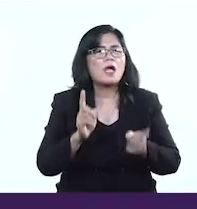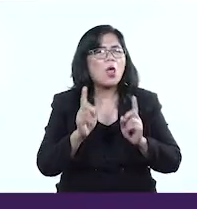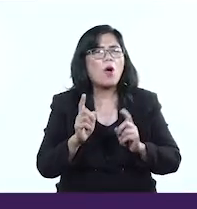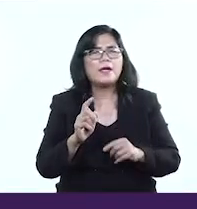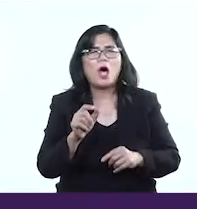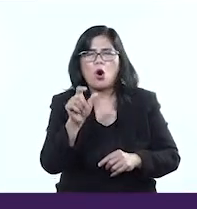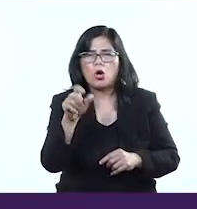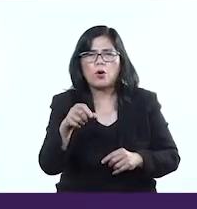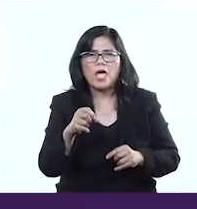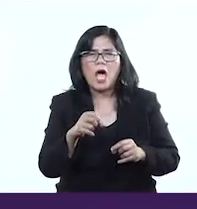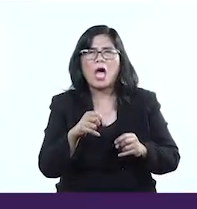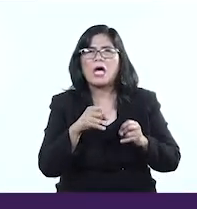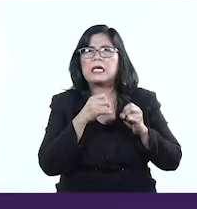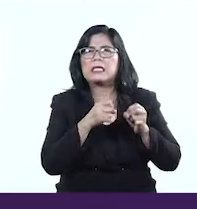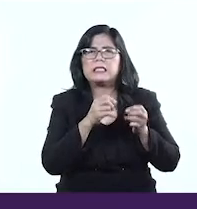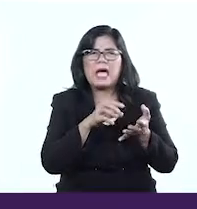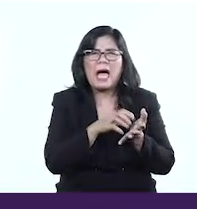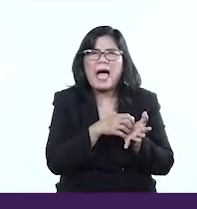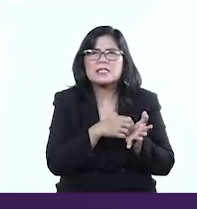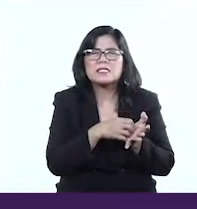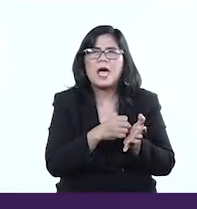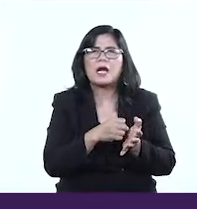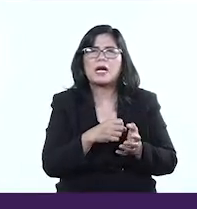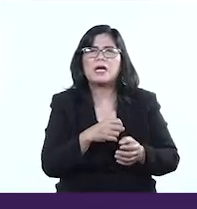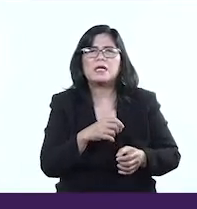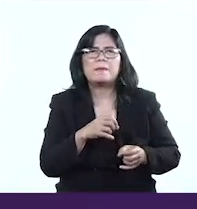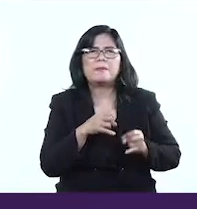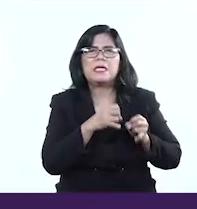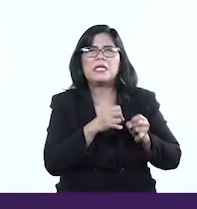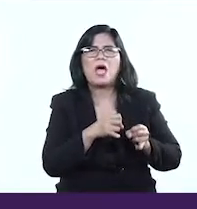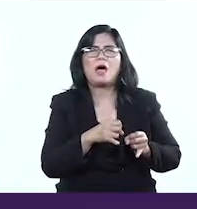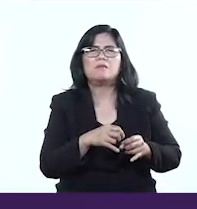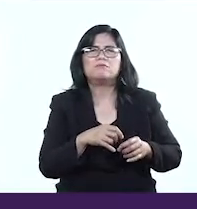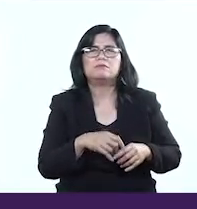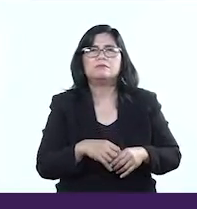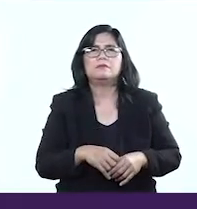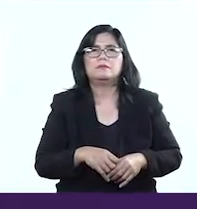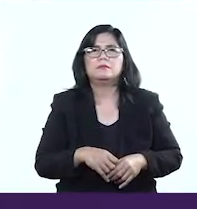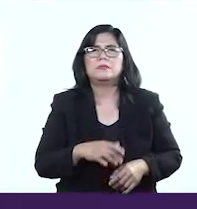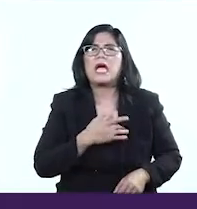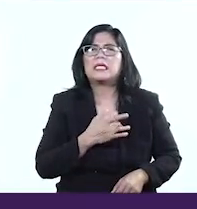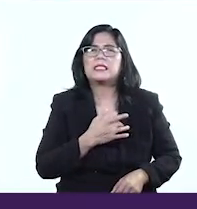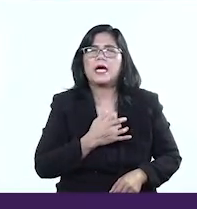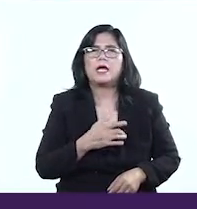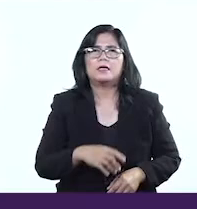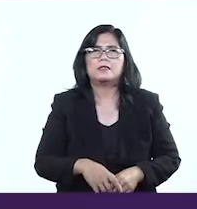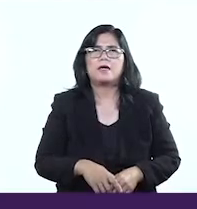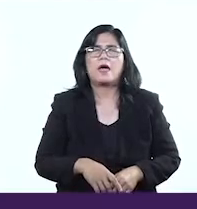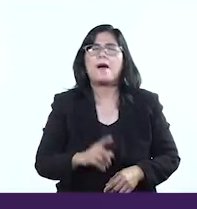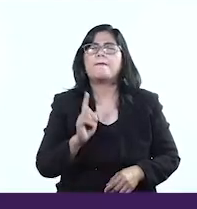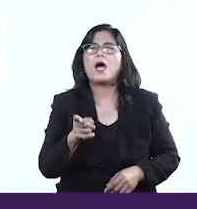orang yang menyampaikan kritikan asal menyakitkan sampai Sudah masuk pada penghina Ayo kita tahu bahwa Tuhan